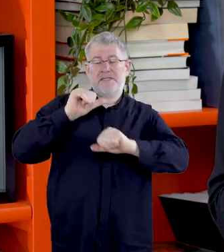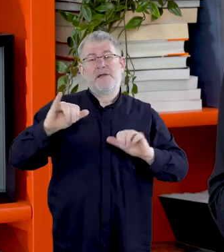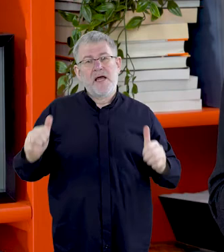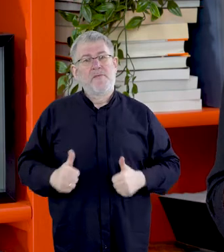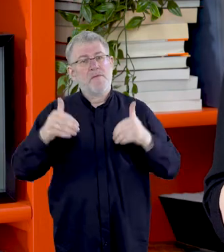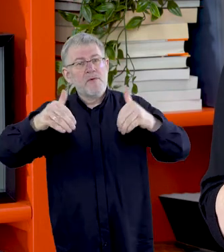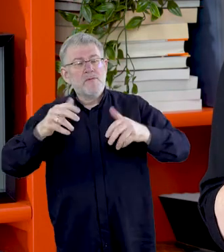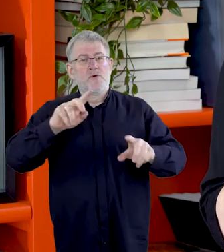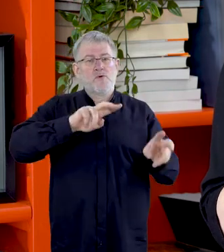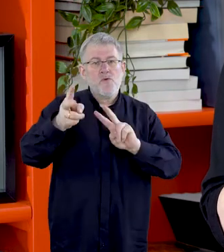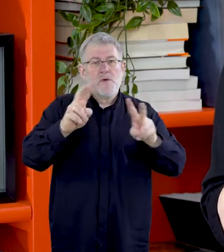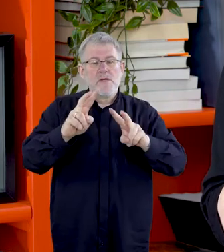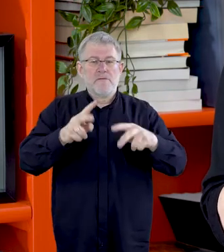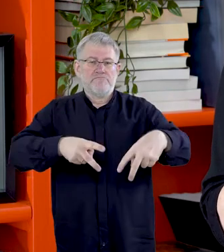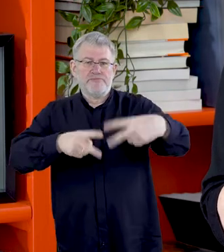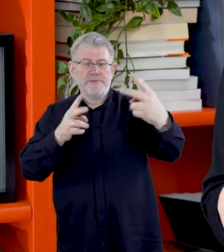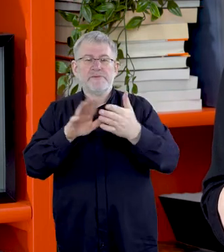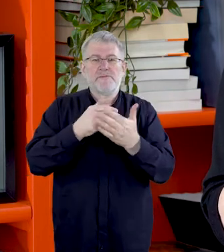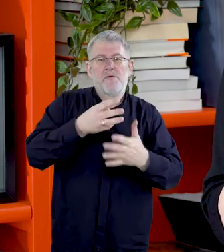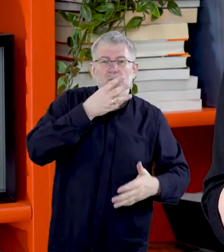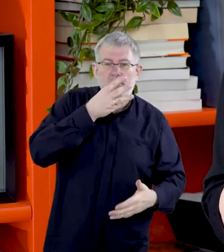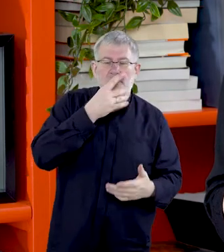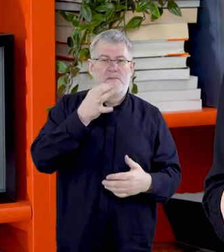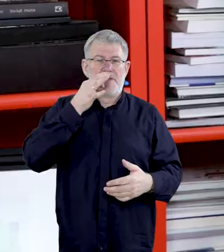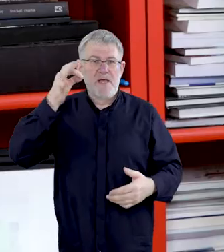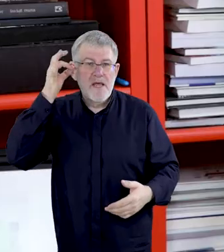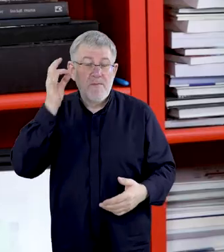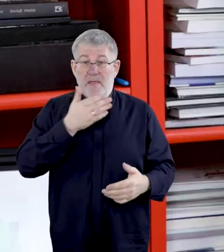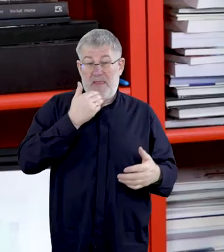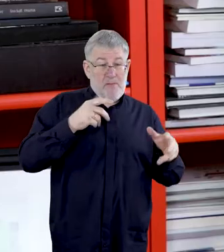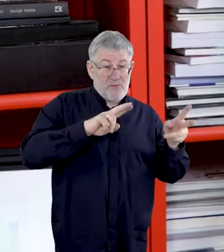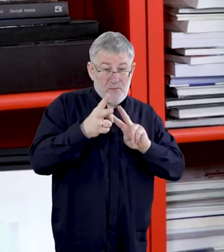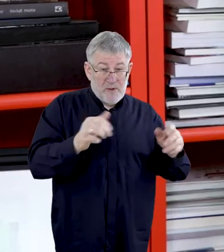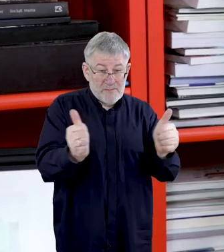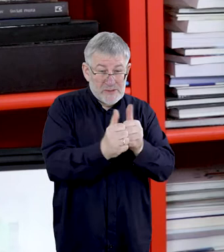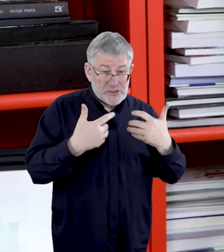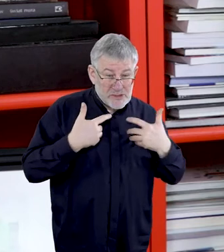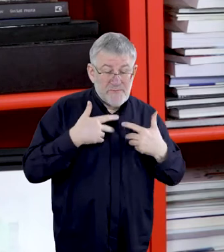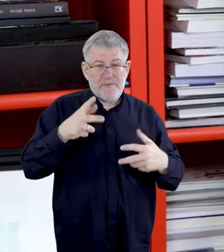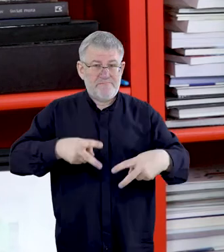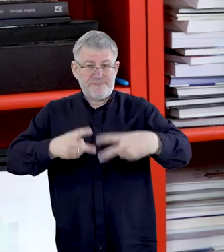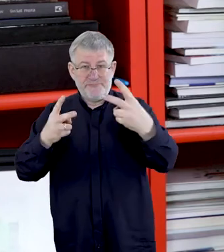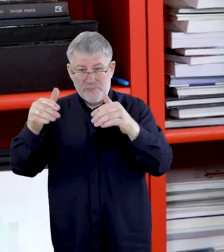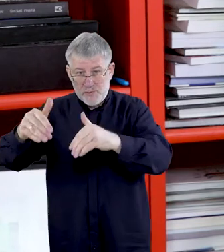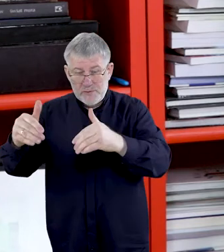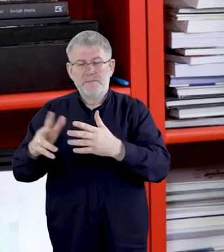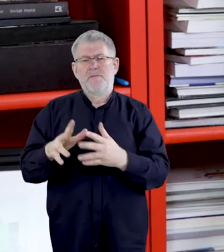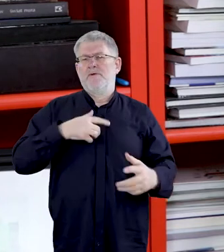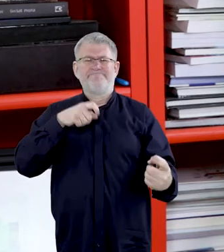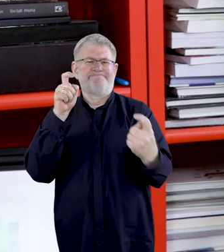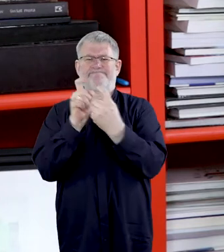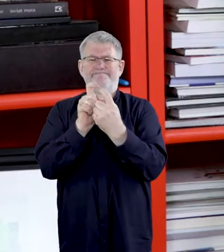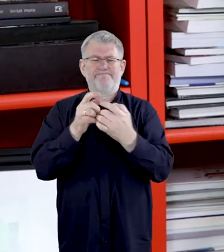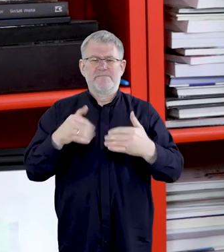tłumaczyć przez komunikatory internetowe, jeżeli nie ma na miejscu tłumacza, to się spotykało z bardzo mocnym